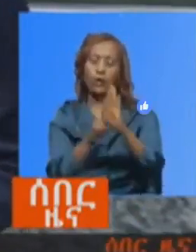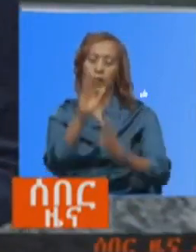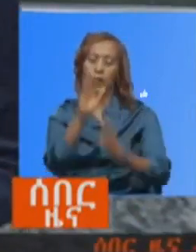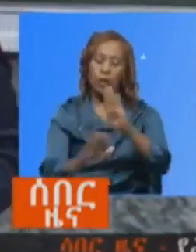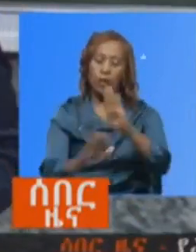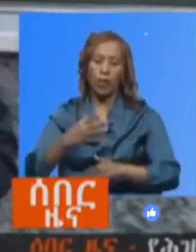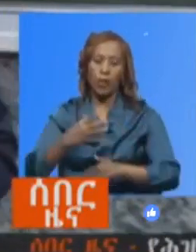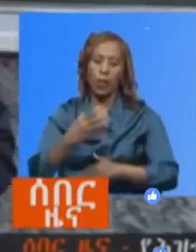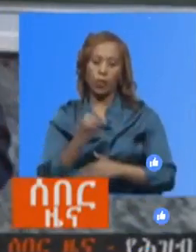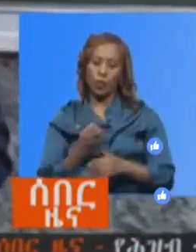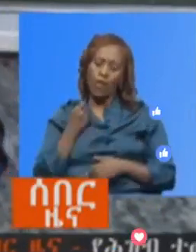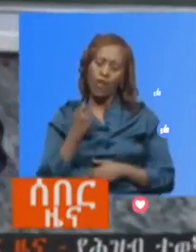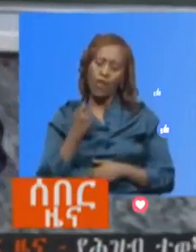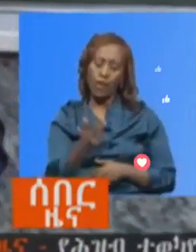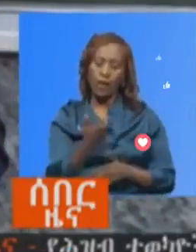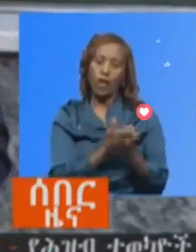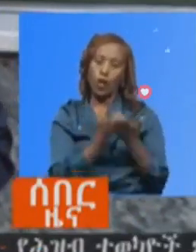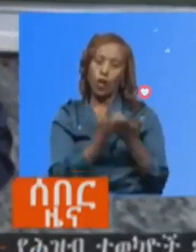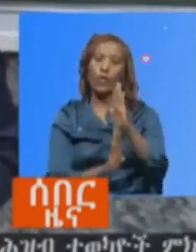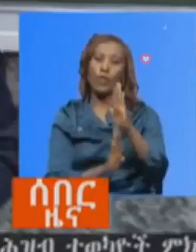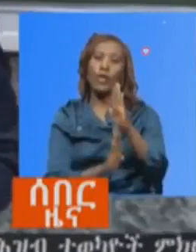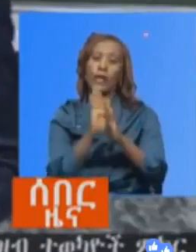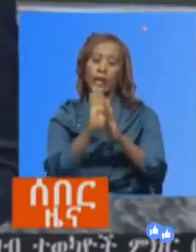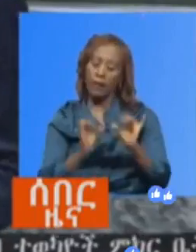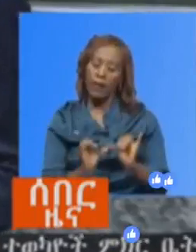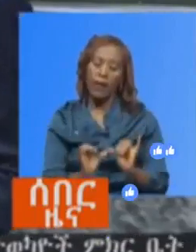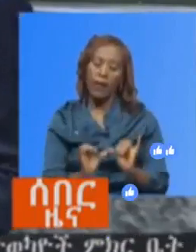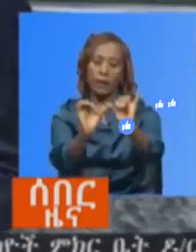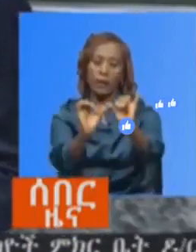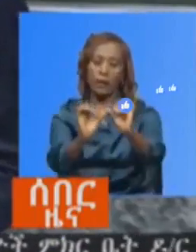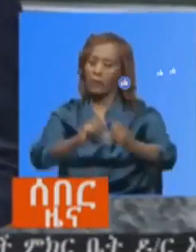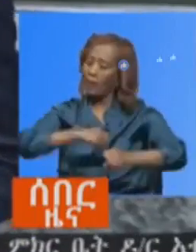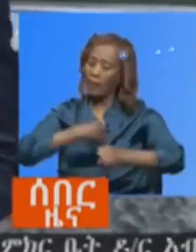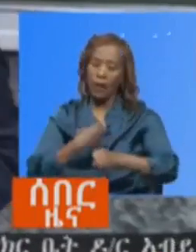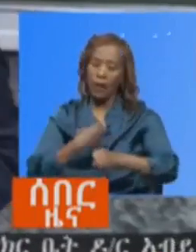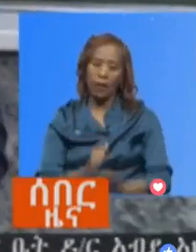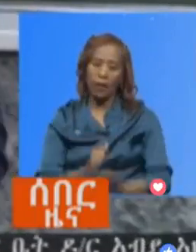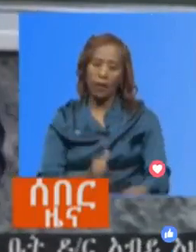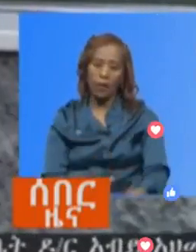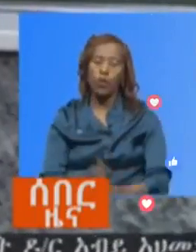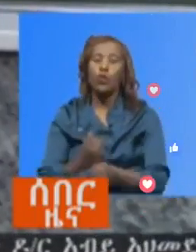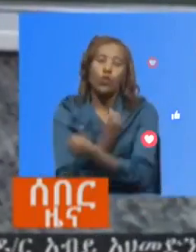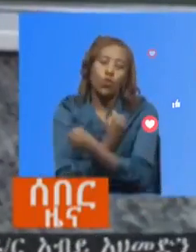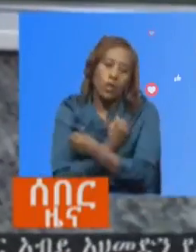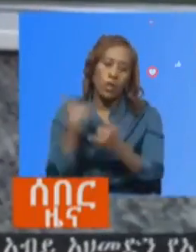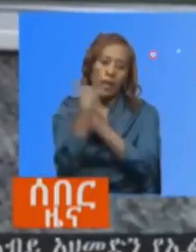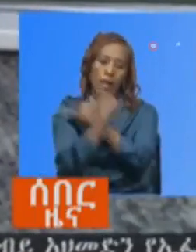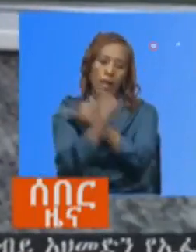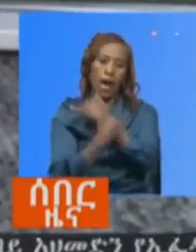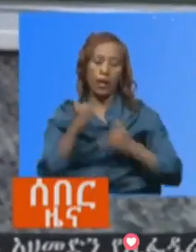በመውሰድ ፈጣን የኢኮኖሚ እድገትን ለማስቀጠል እንተጋለን። ውድ የሀገራችን